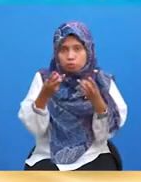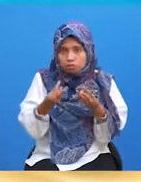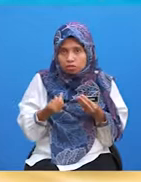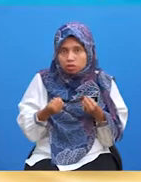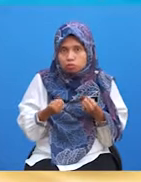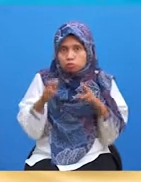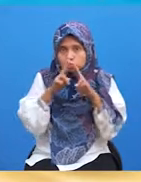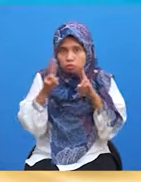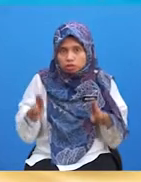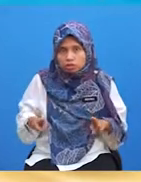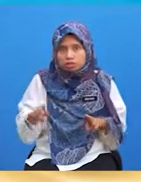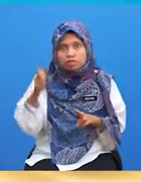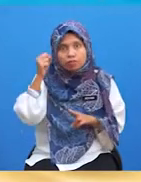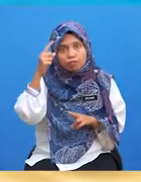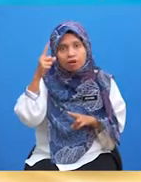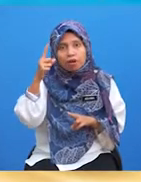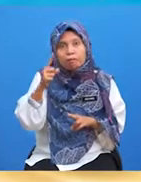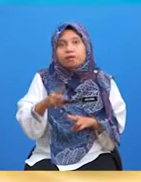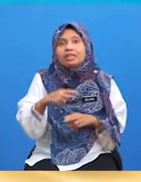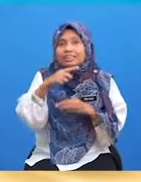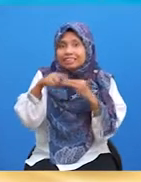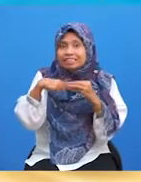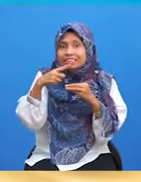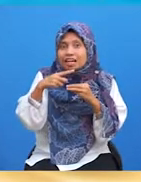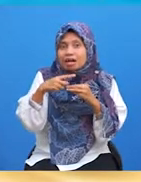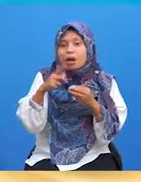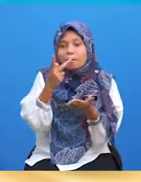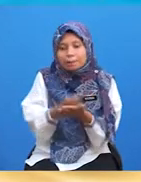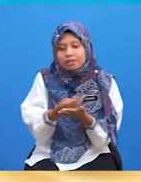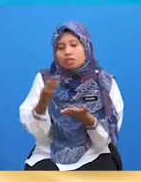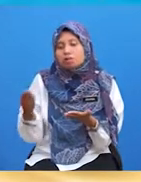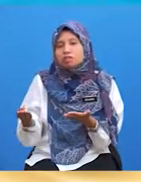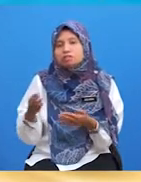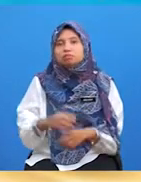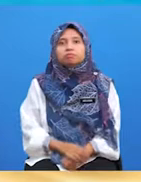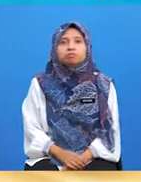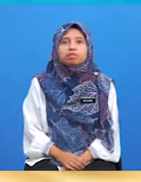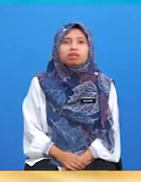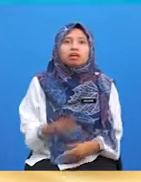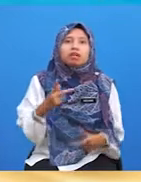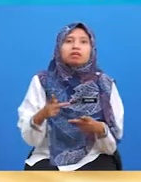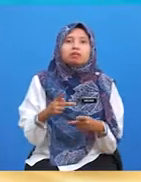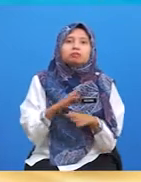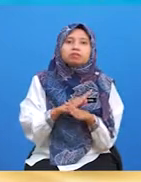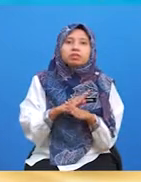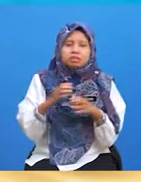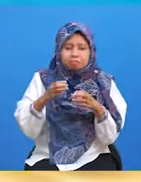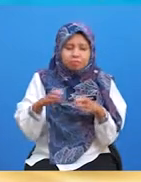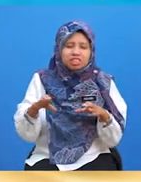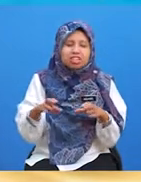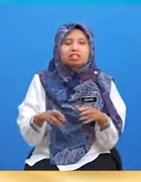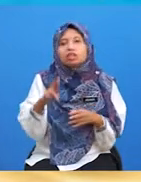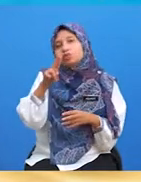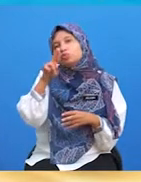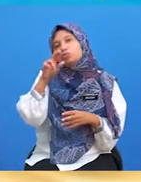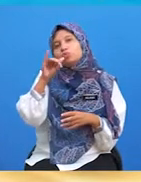menguji kefahaman kamu tentang peribahasa. Yalah, kalau tidak dipecahkan ruyung, mana